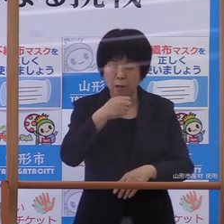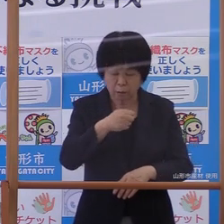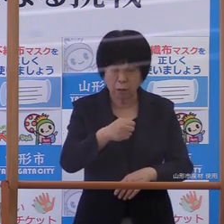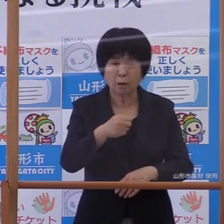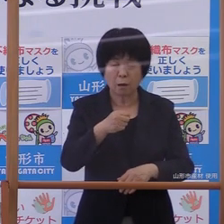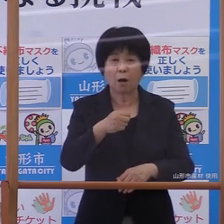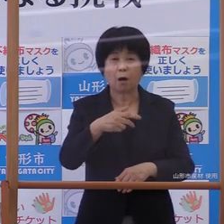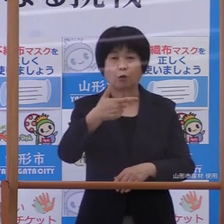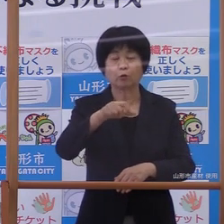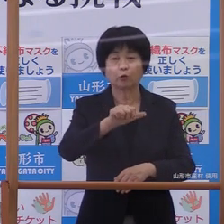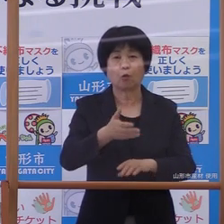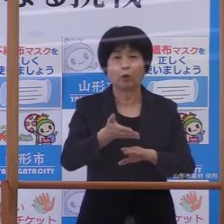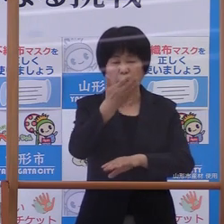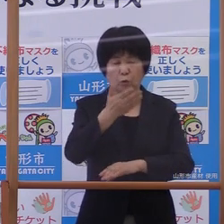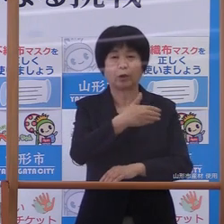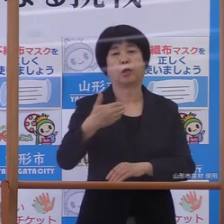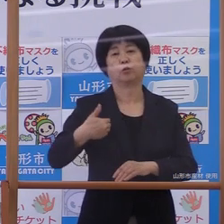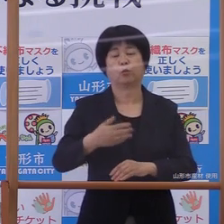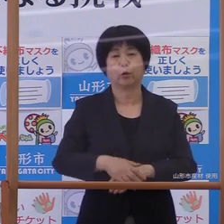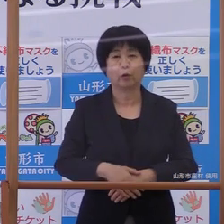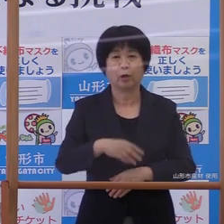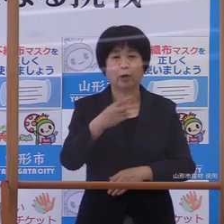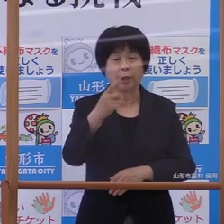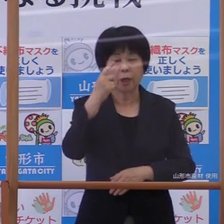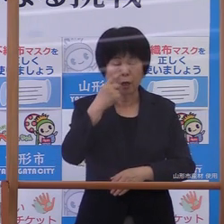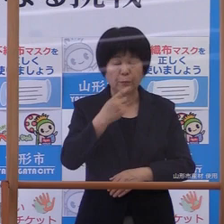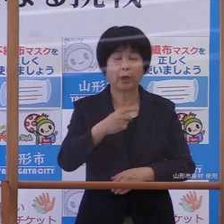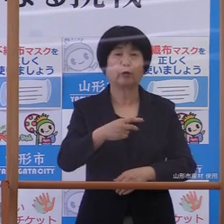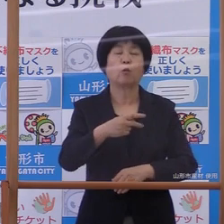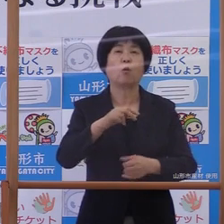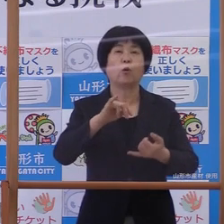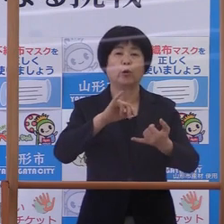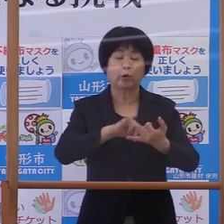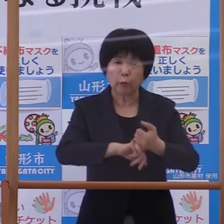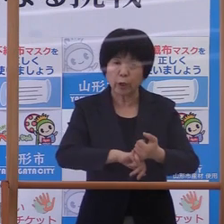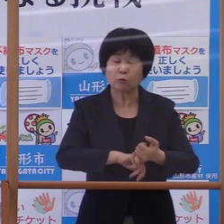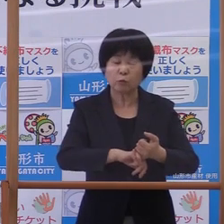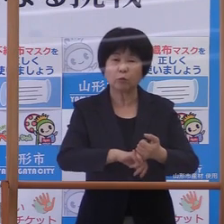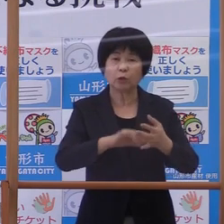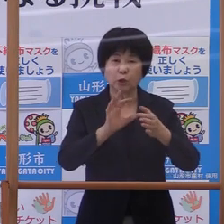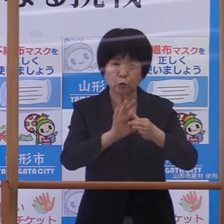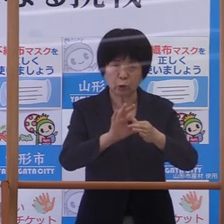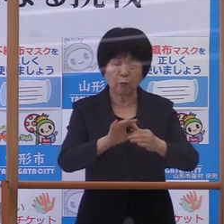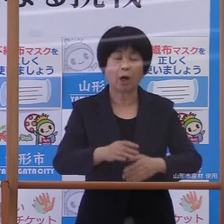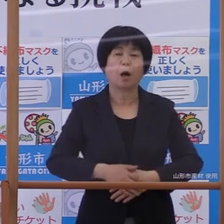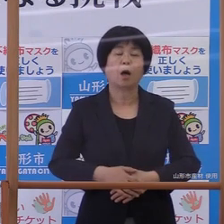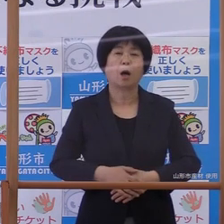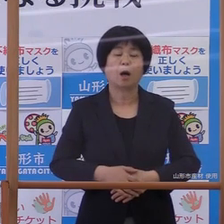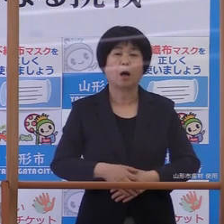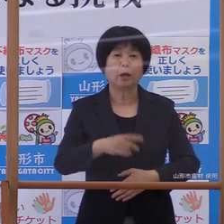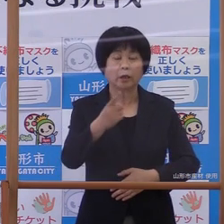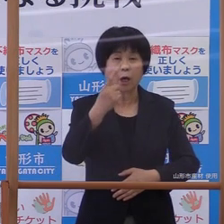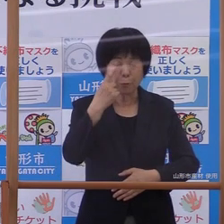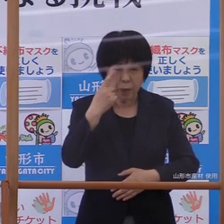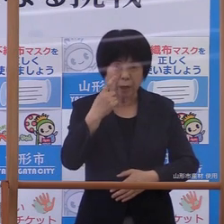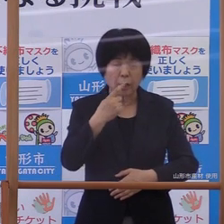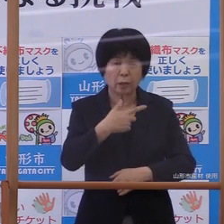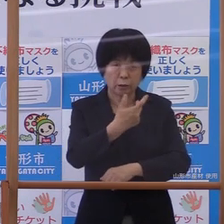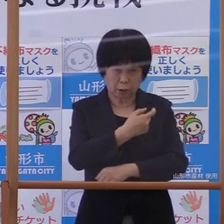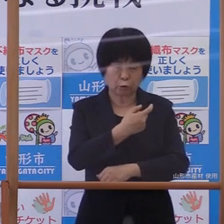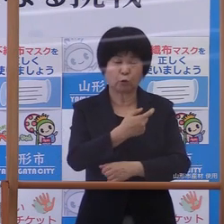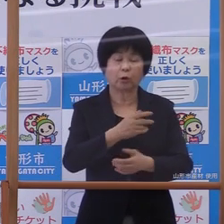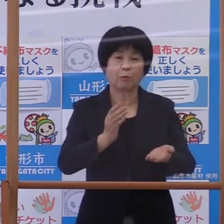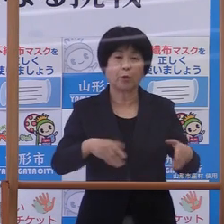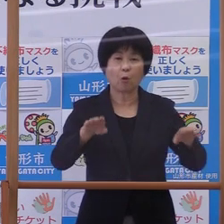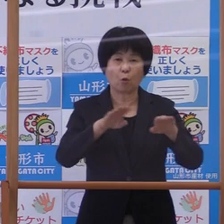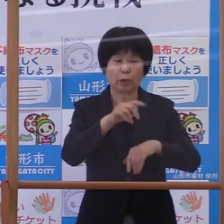ません。また2回目の予約についてでございますけれども、1回目に接種した医